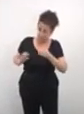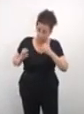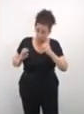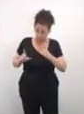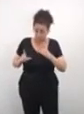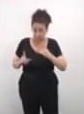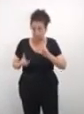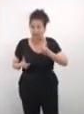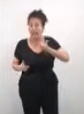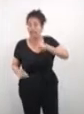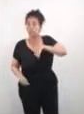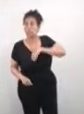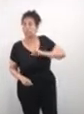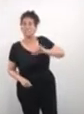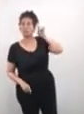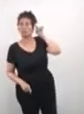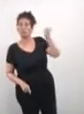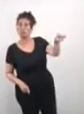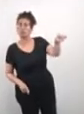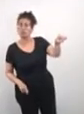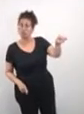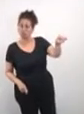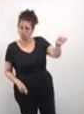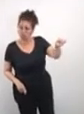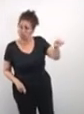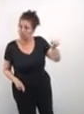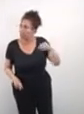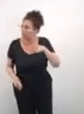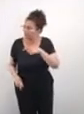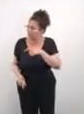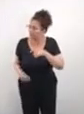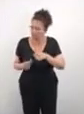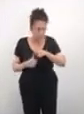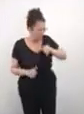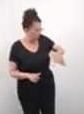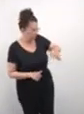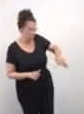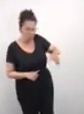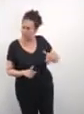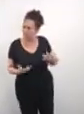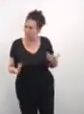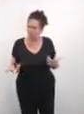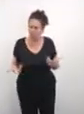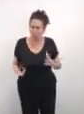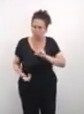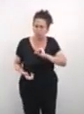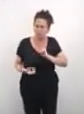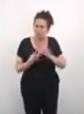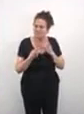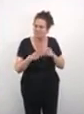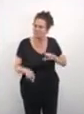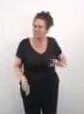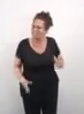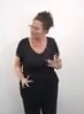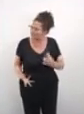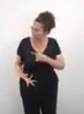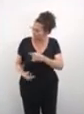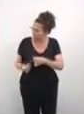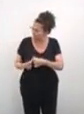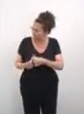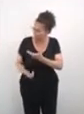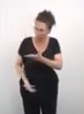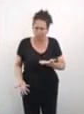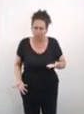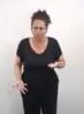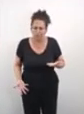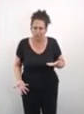responsable de la sécurité et nous appeler notre police municipale. Alors là, c'est surréaliste pour reprendre l'expression de Monsieur Cazenave. Appeler la police